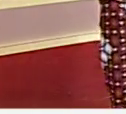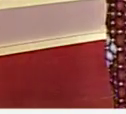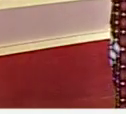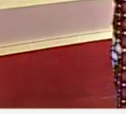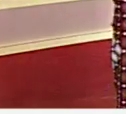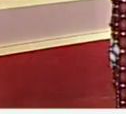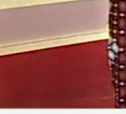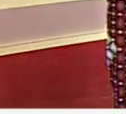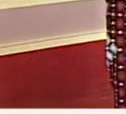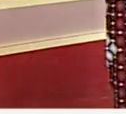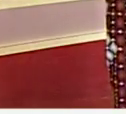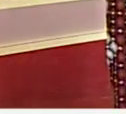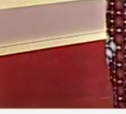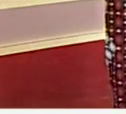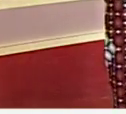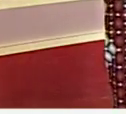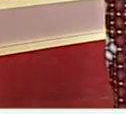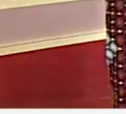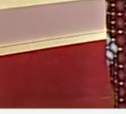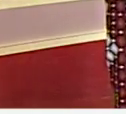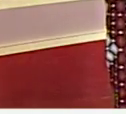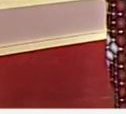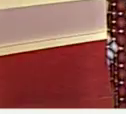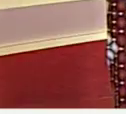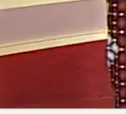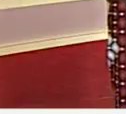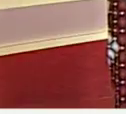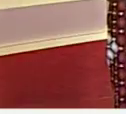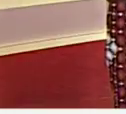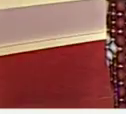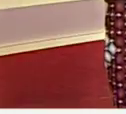urora, remana amarevo manji,